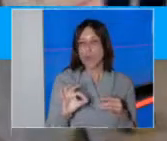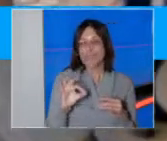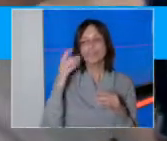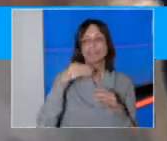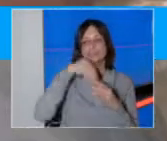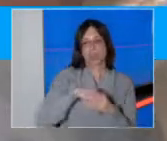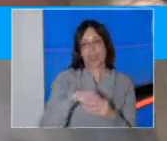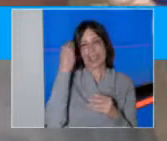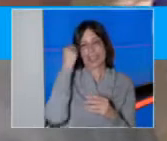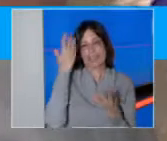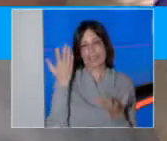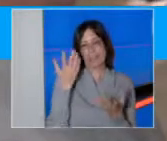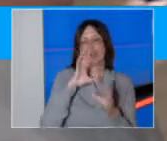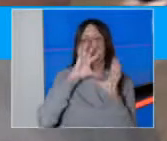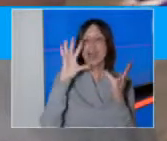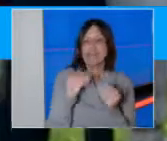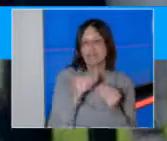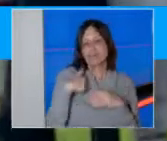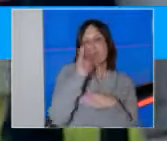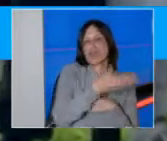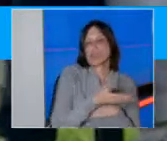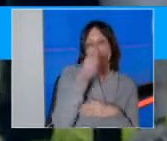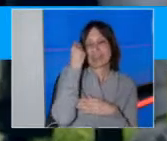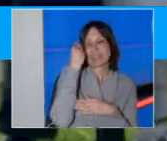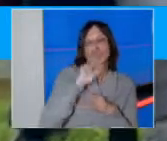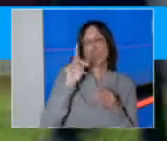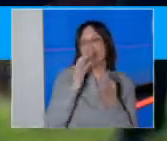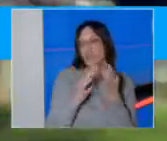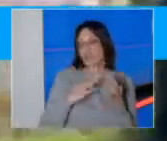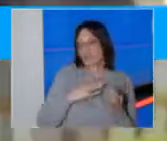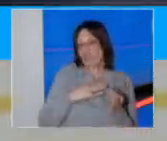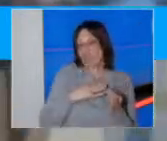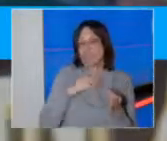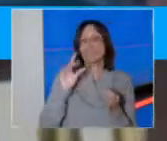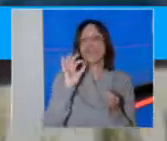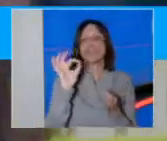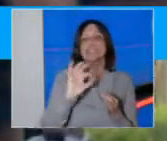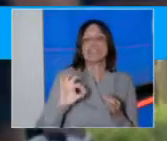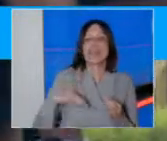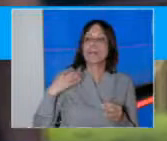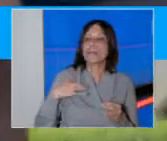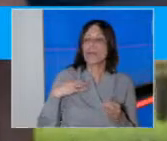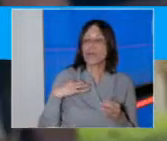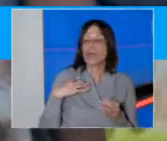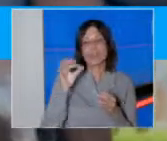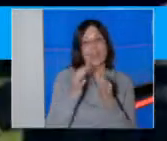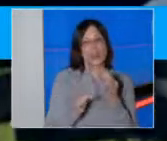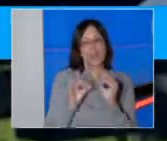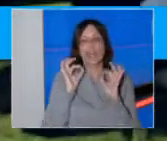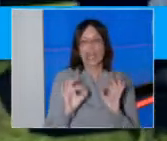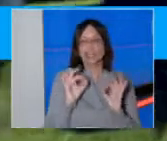מתרחשת בתוך בתי הספר. כל השאר היא מחוץ לבתי הספר, זה לא נתונים שלי. זה נתונים של משרד הבריאות, נתונים רשמיים שנחקרו